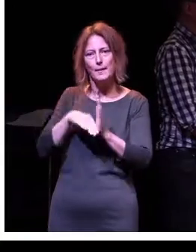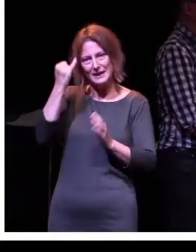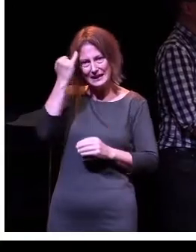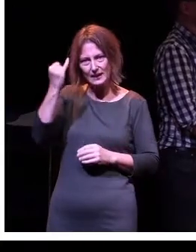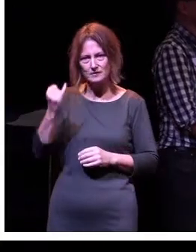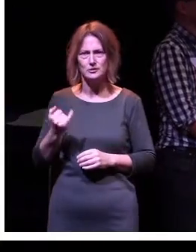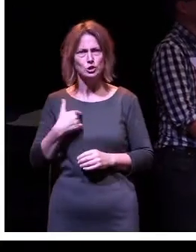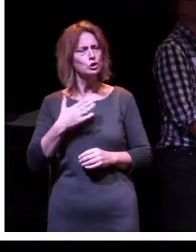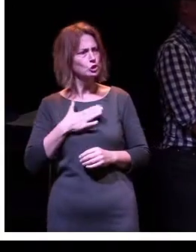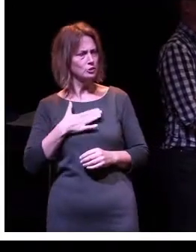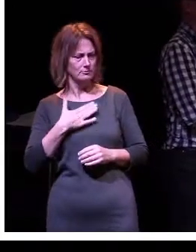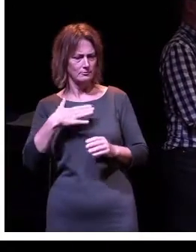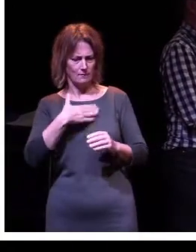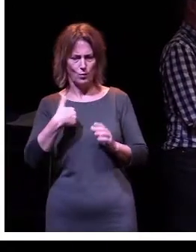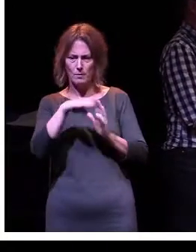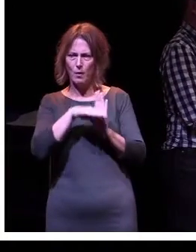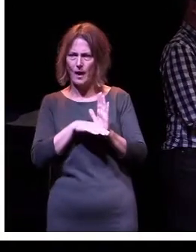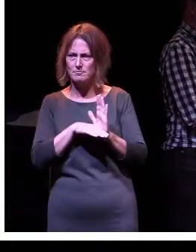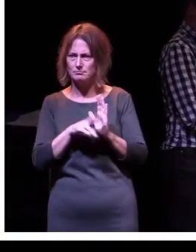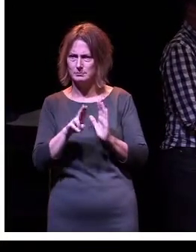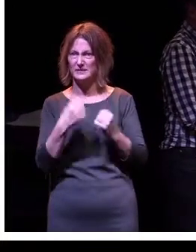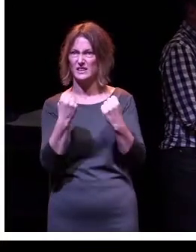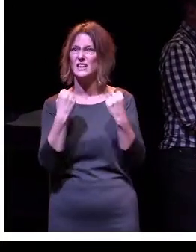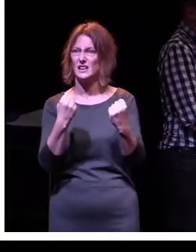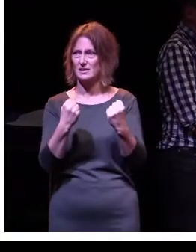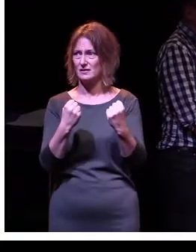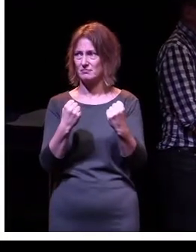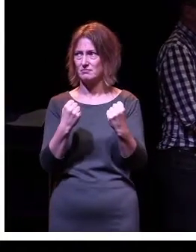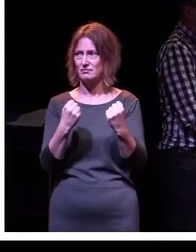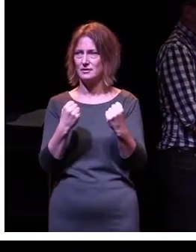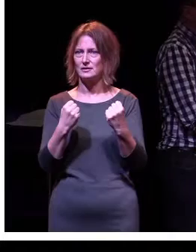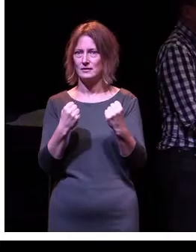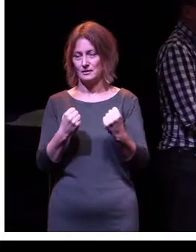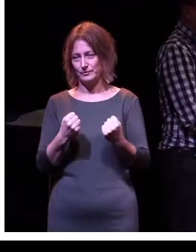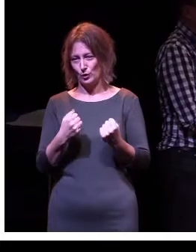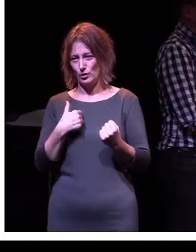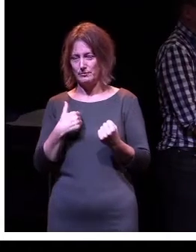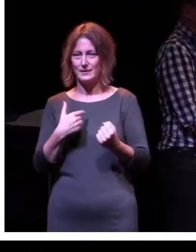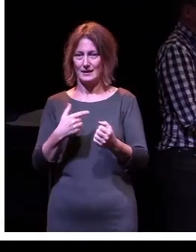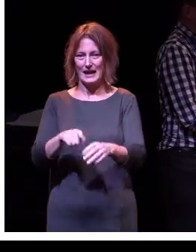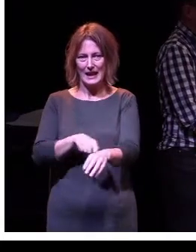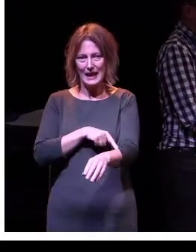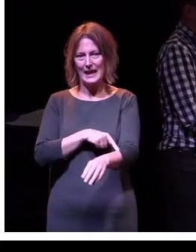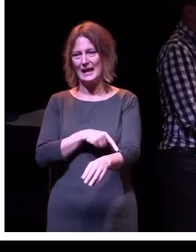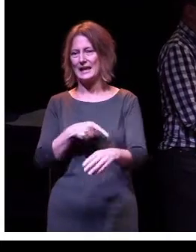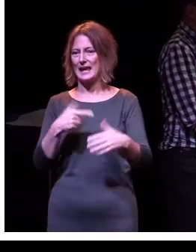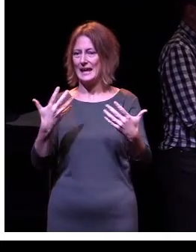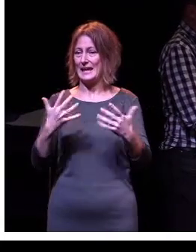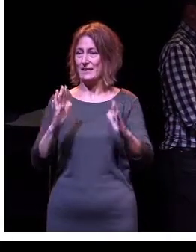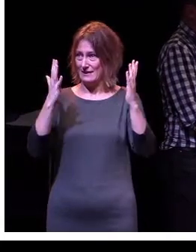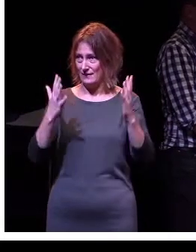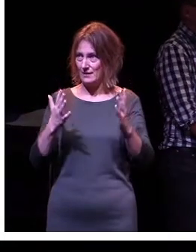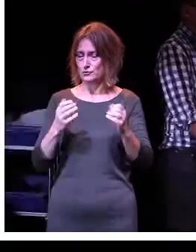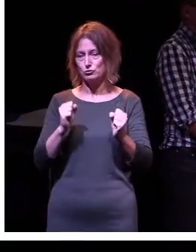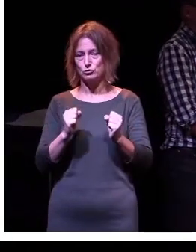behövs. Ska jag förklara vad programmet är? Länge lever livet ska vara ett program som riktar sig till barn och